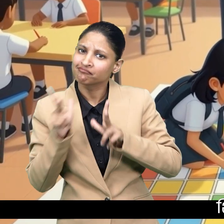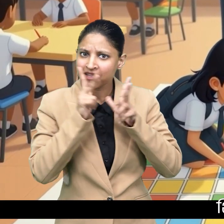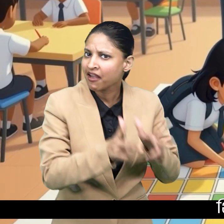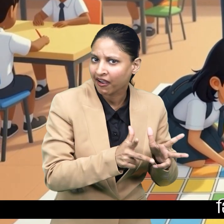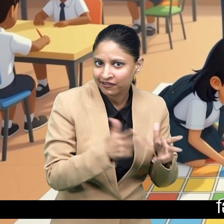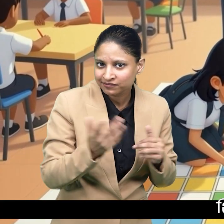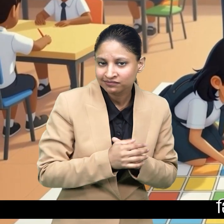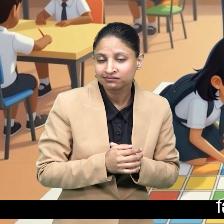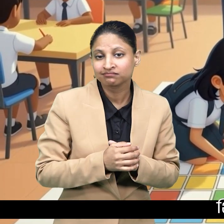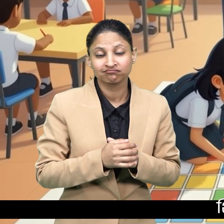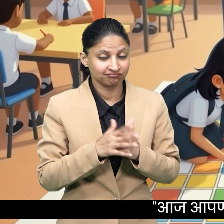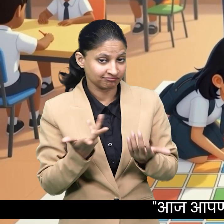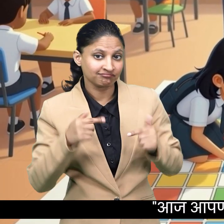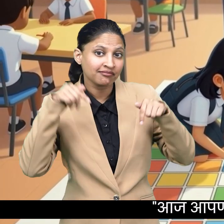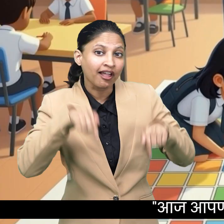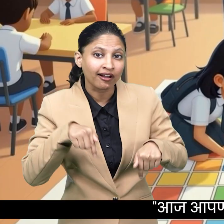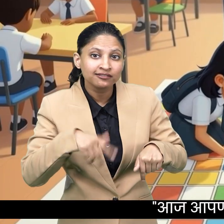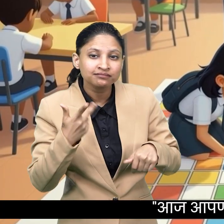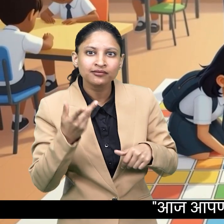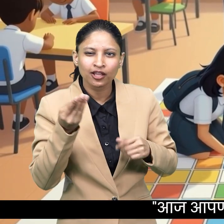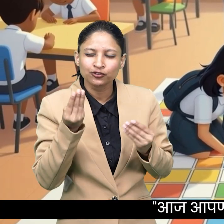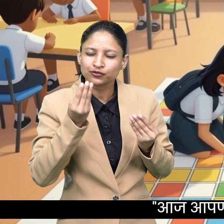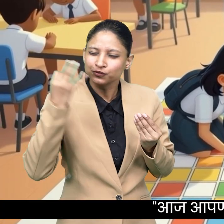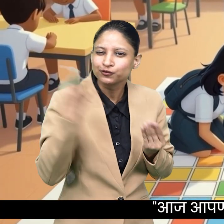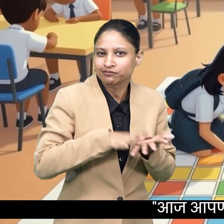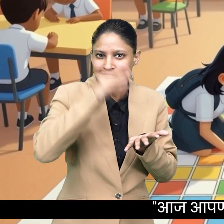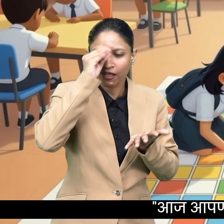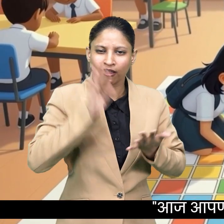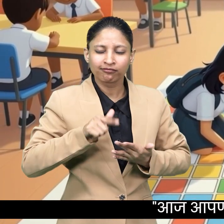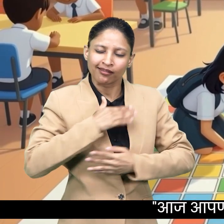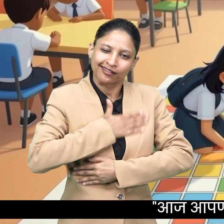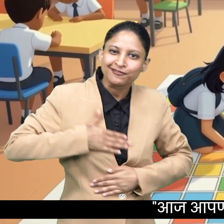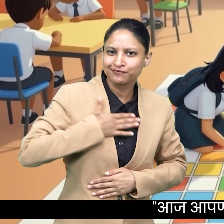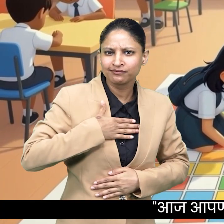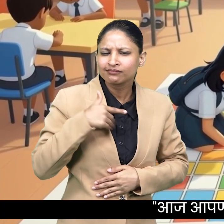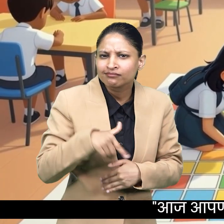शिक्षक हसले आणि म्हणाले, आज आपण एक मजेदार गोष्ट शिकणार आहोत.